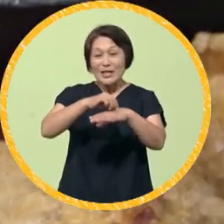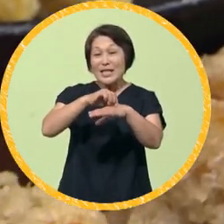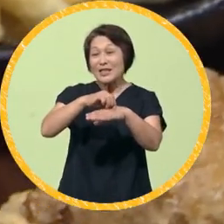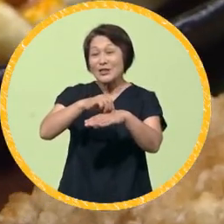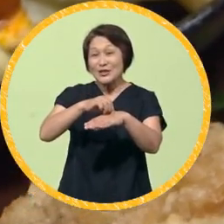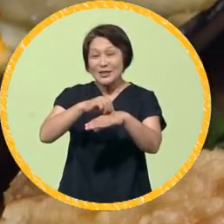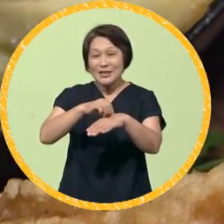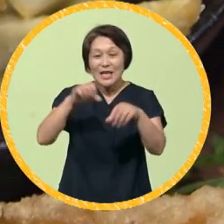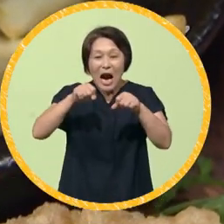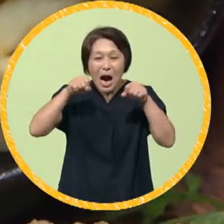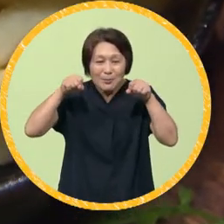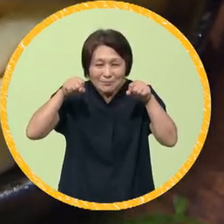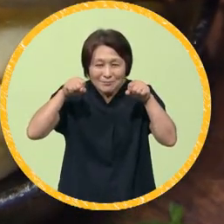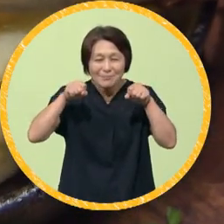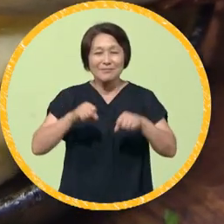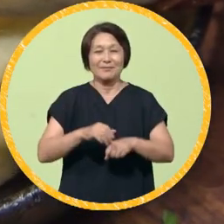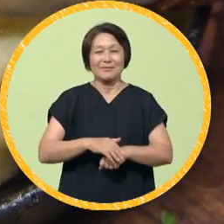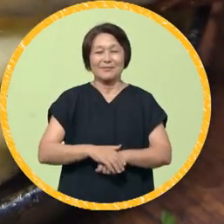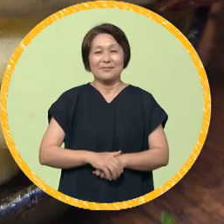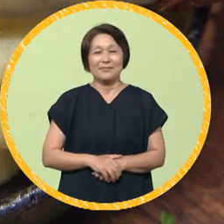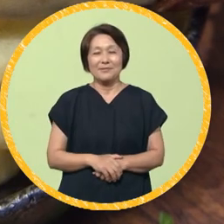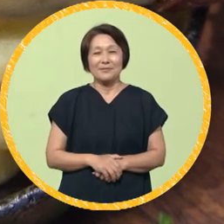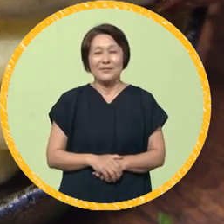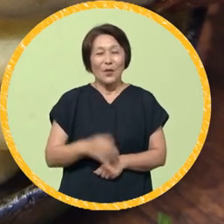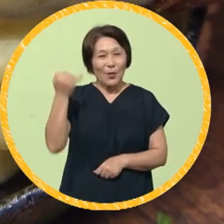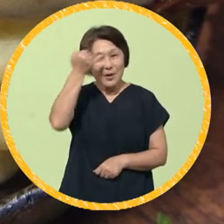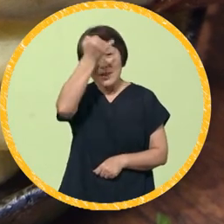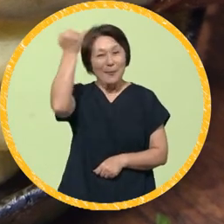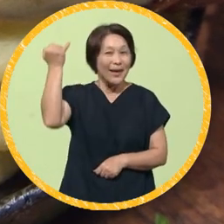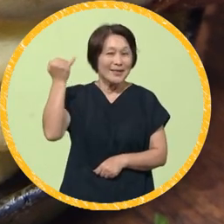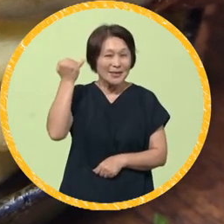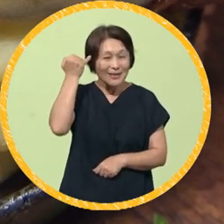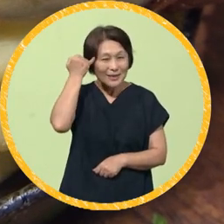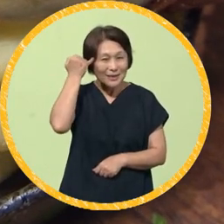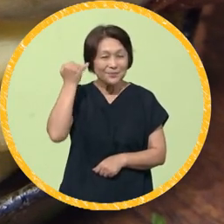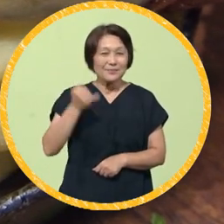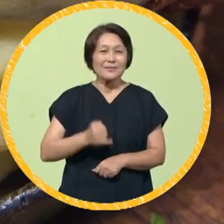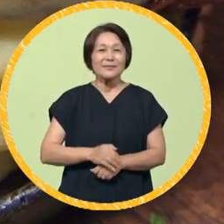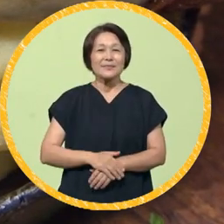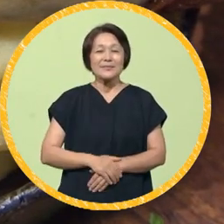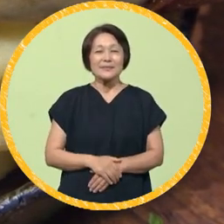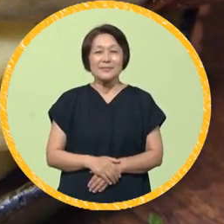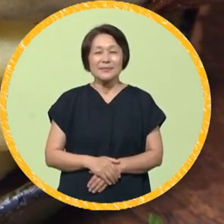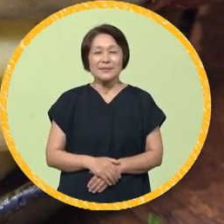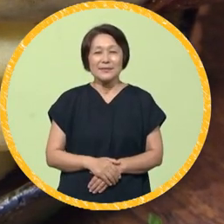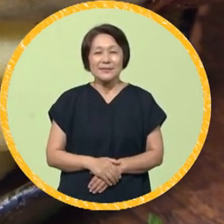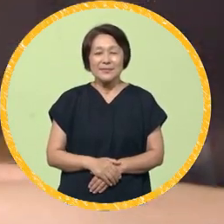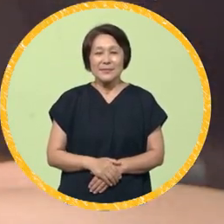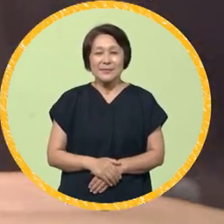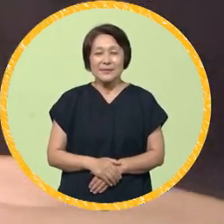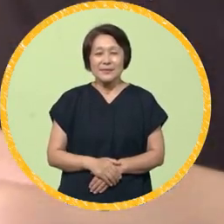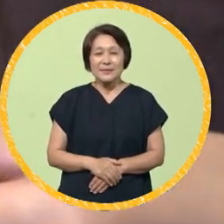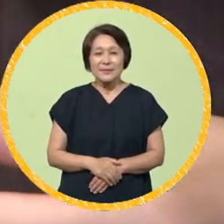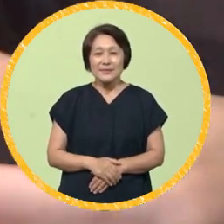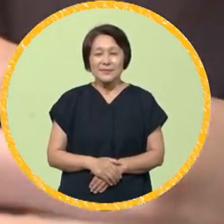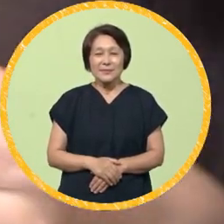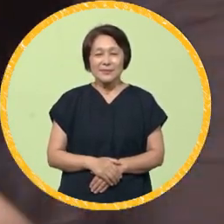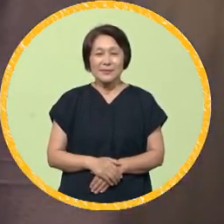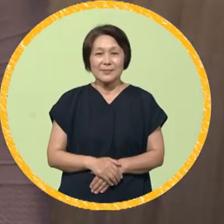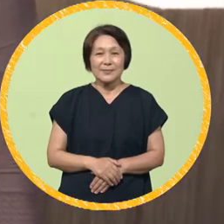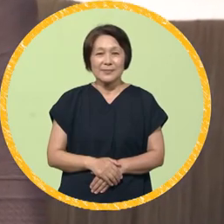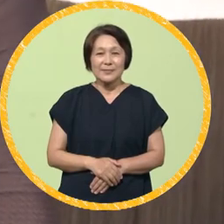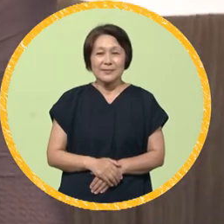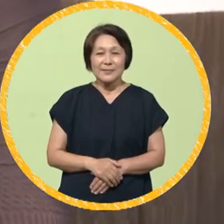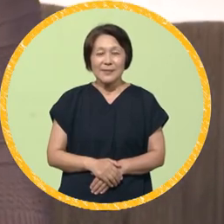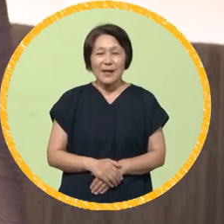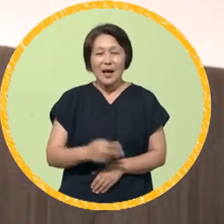つもルフィがかぶりついてるお肉をイメージさせていただきました。 骨付きですね。 はい、骨付きの、 ずっしりとしてる、